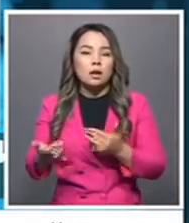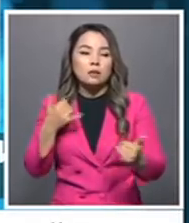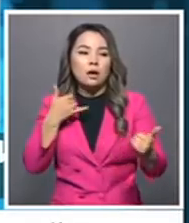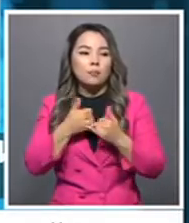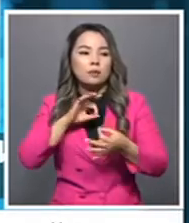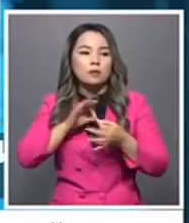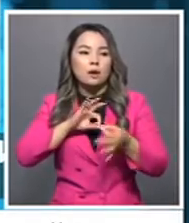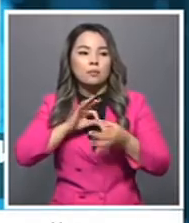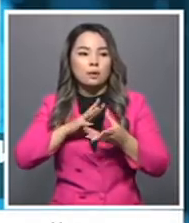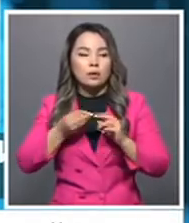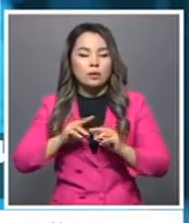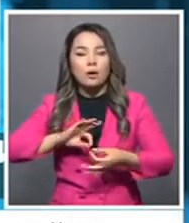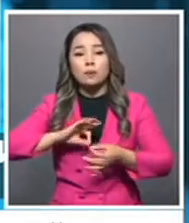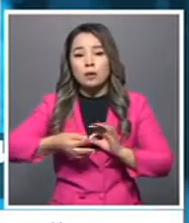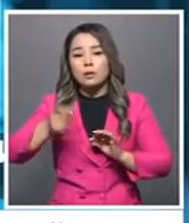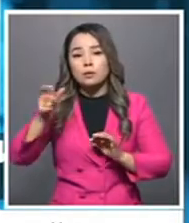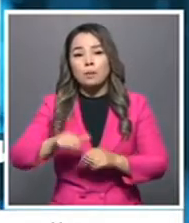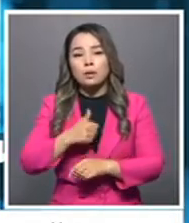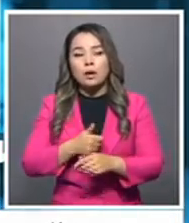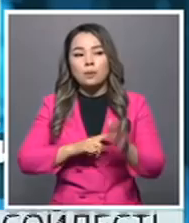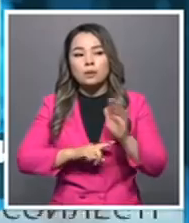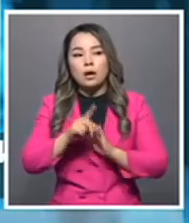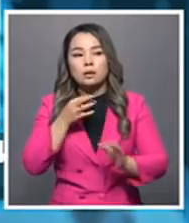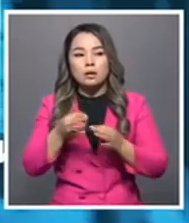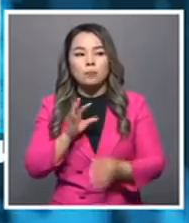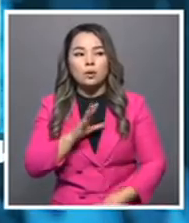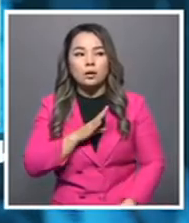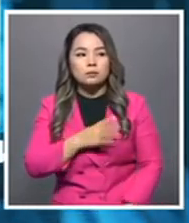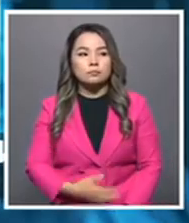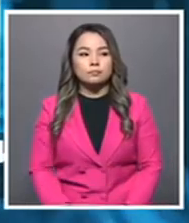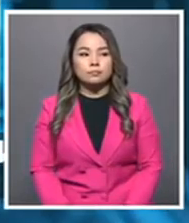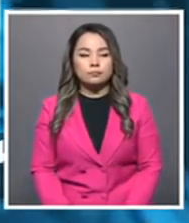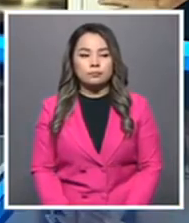Біріккен ұлттар ұйымының бас хатшысы бастамашы болған.